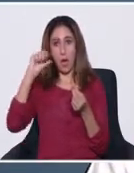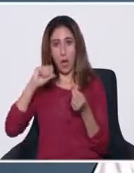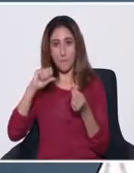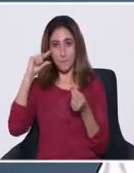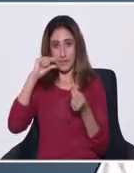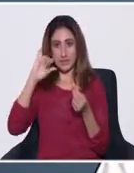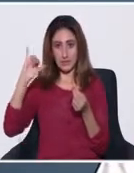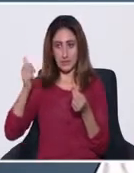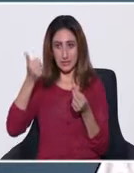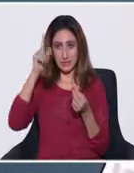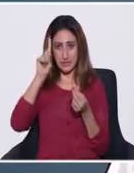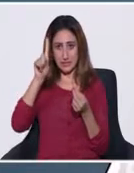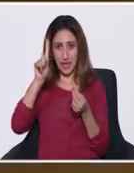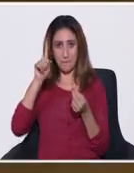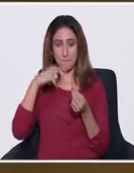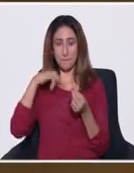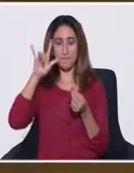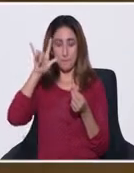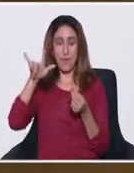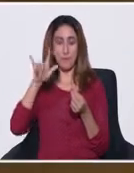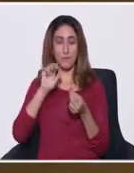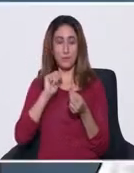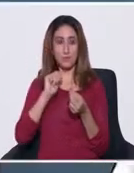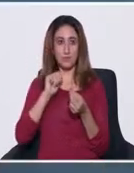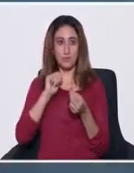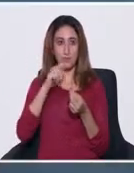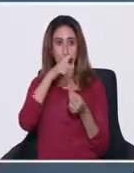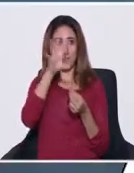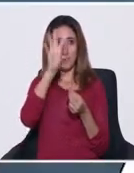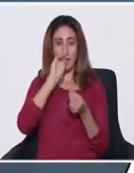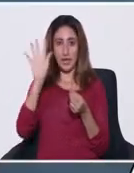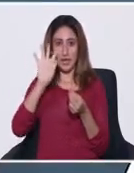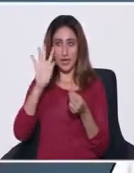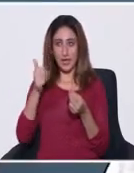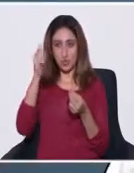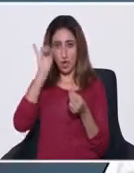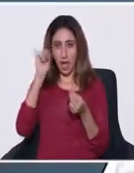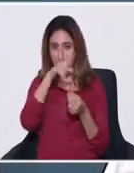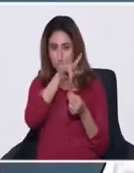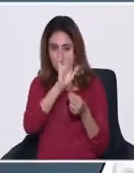اللي هي المتالقه. واللي قرك لهشام جمال بصراحه هو الانسان ده يعني